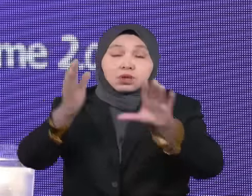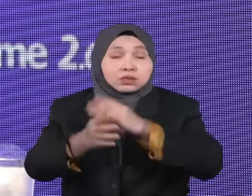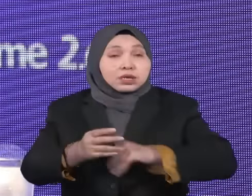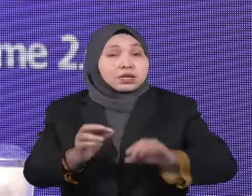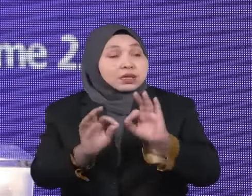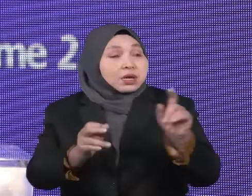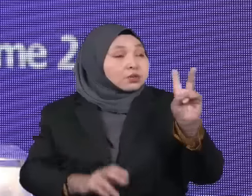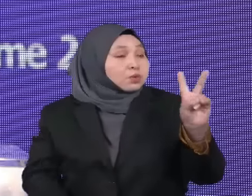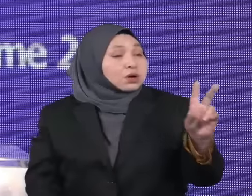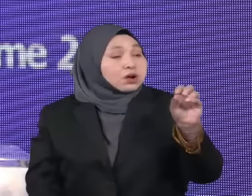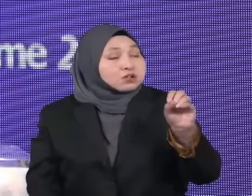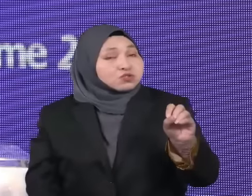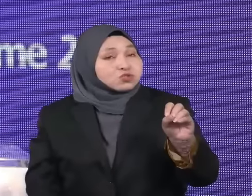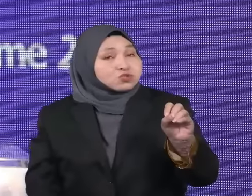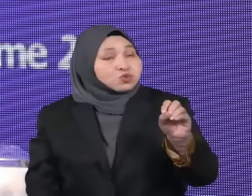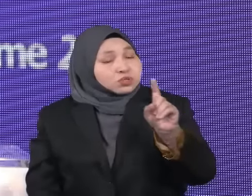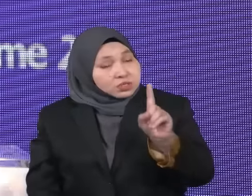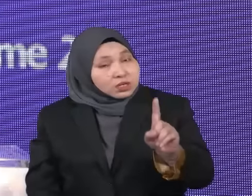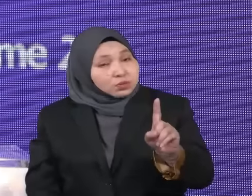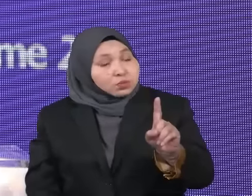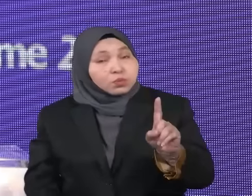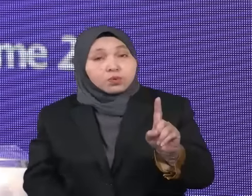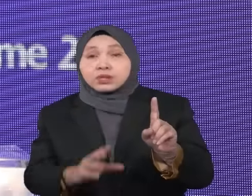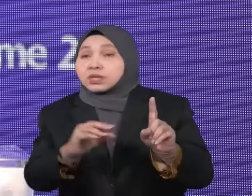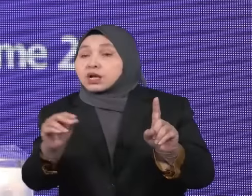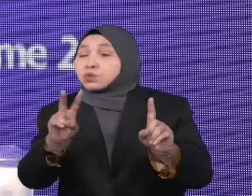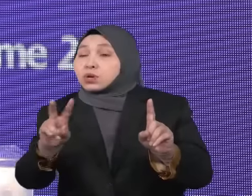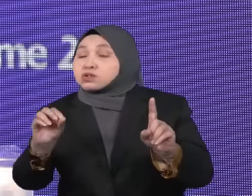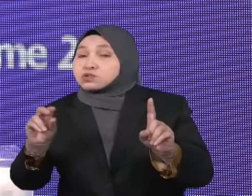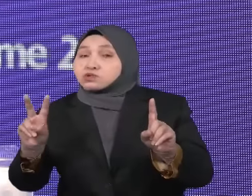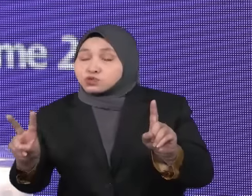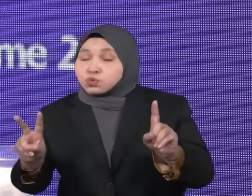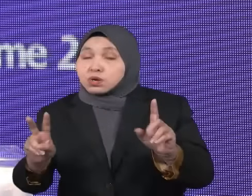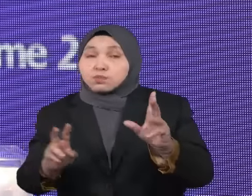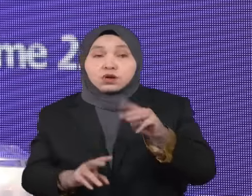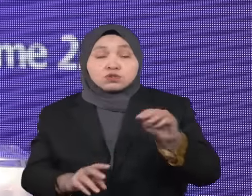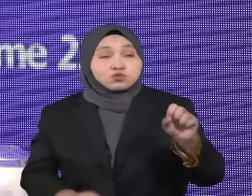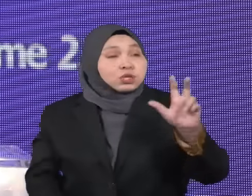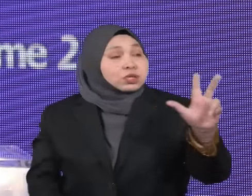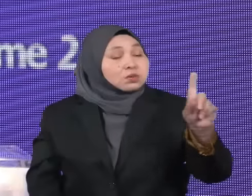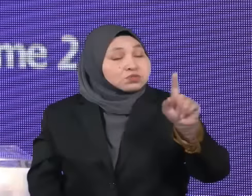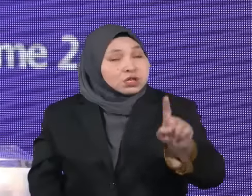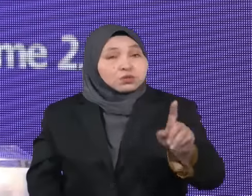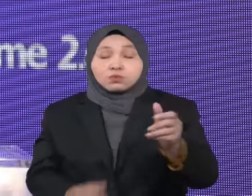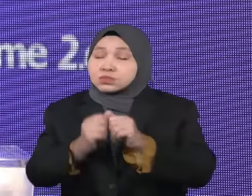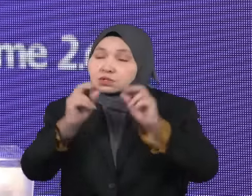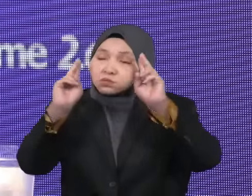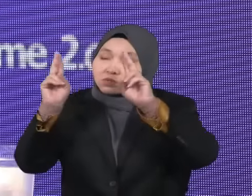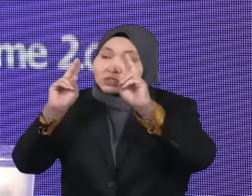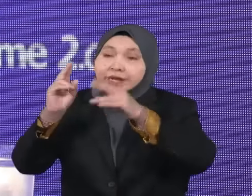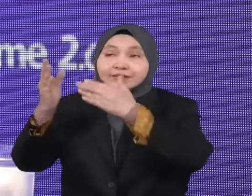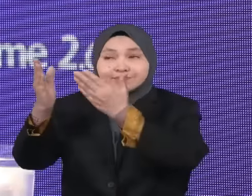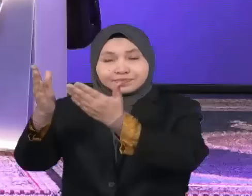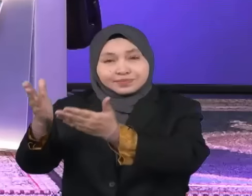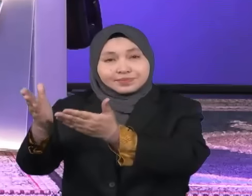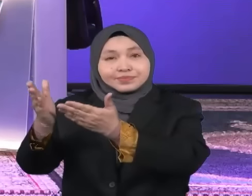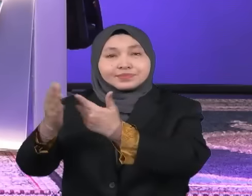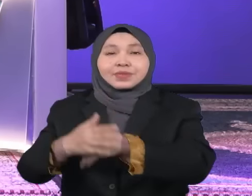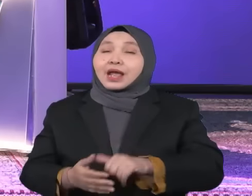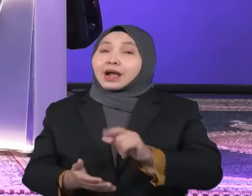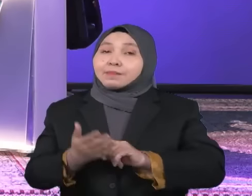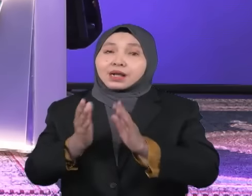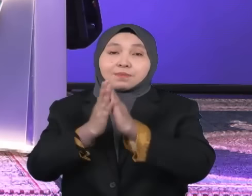ke-200, 201, 201 dan 202, halaman 31 bersama Al-Fadhil Ustaz Tarmizi Abdul Rahman. Apa khabar